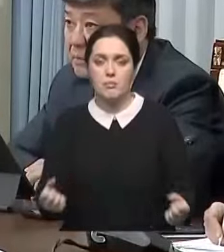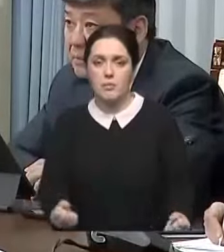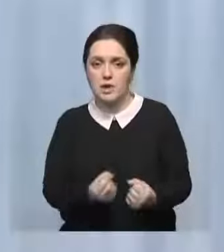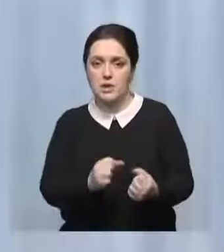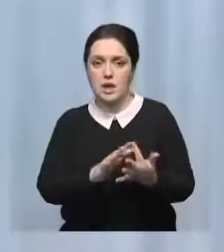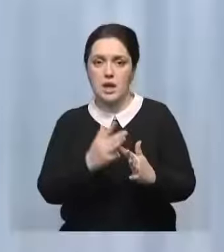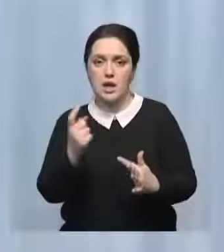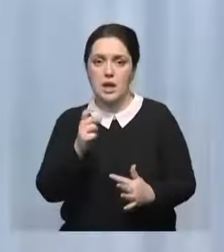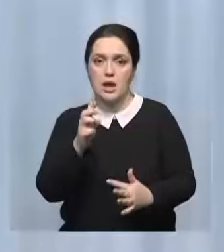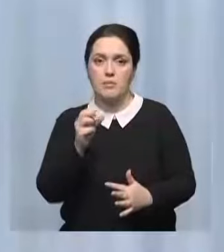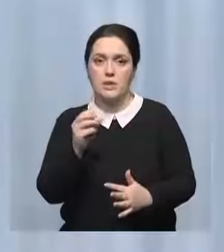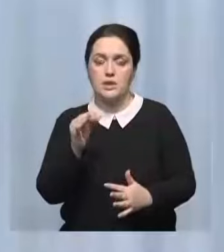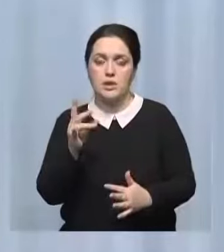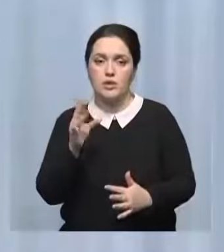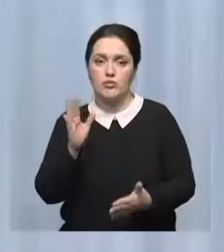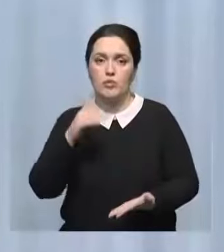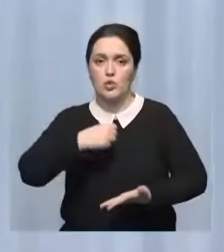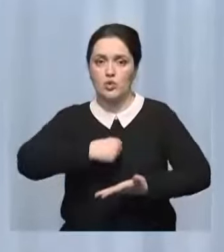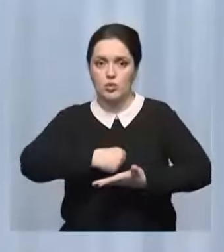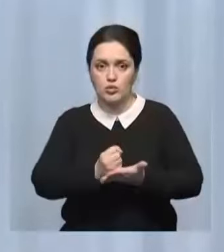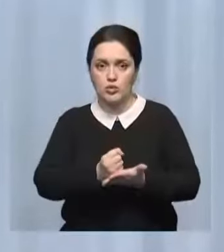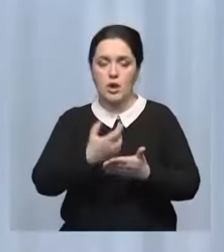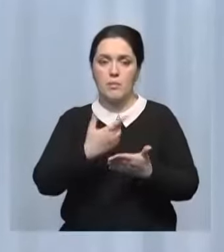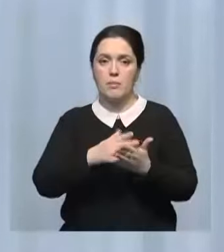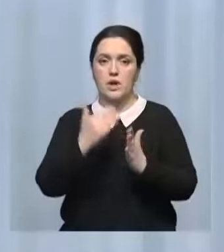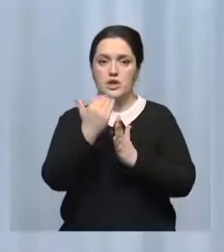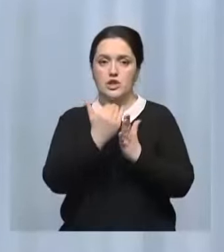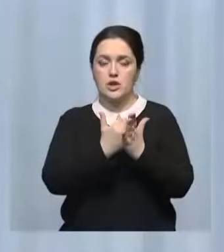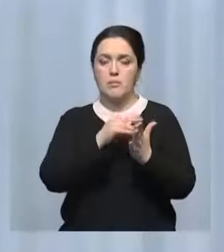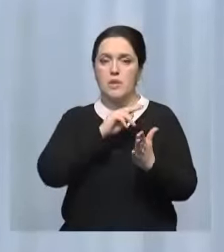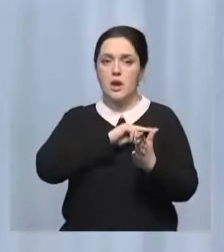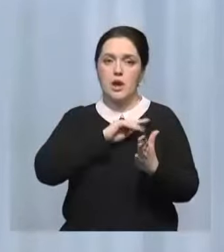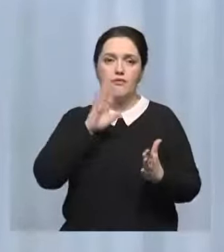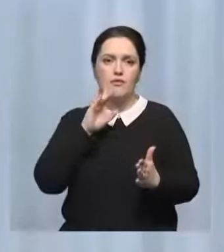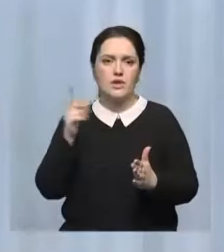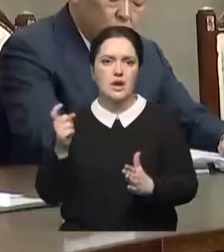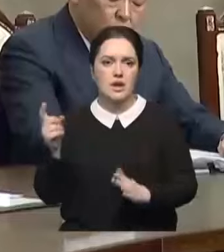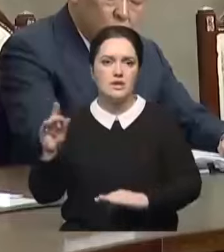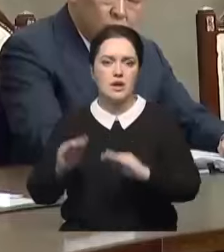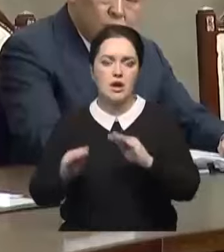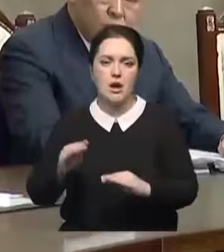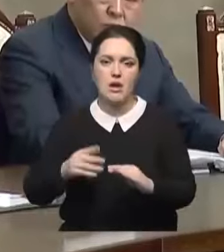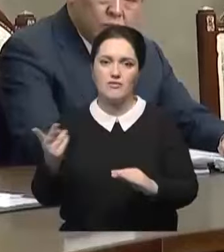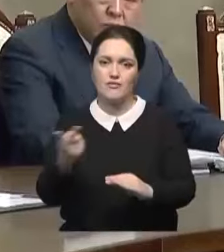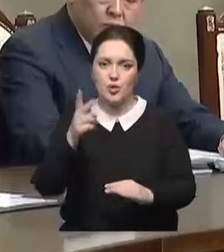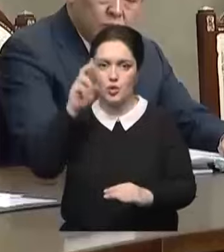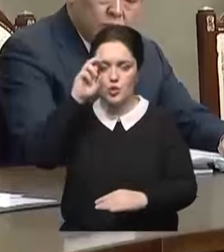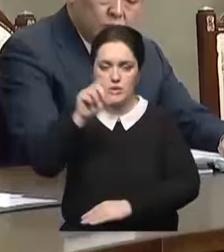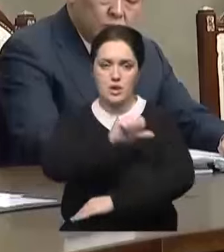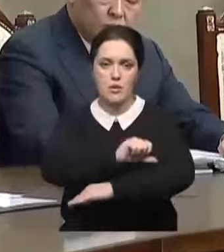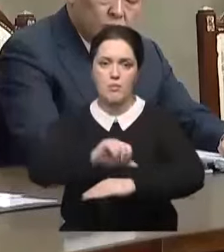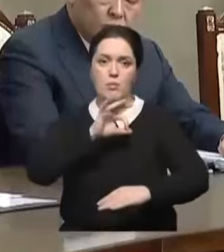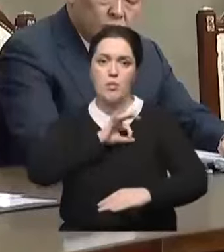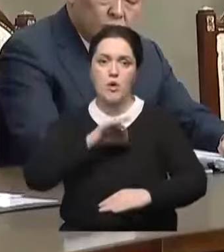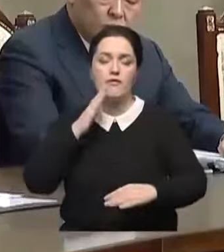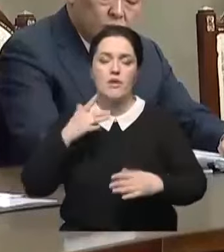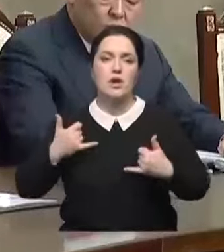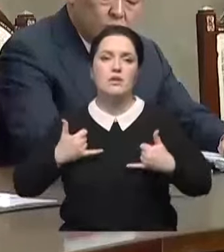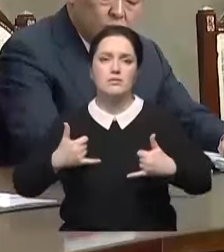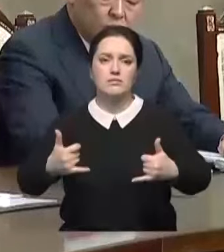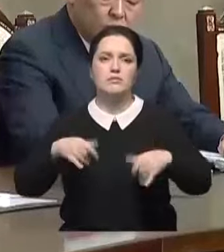Бектенов подчеркнул важность утверждения режимов работы водохозяйственных сооружений межгосударственного пользования на вегетационный период